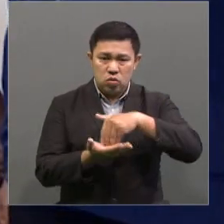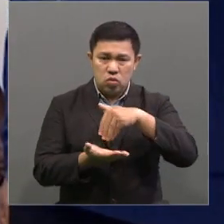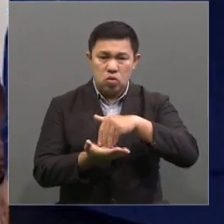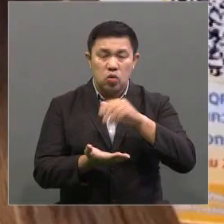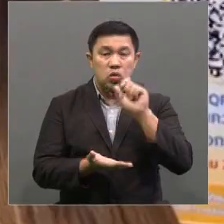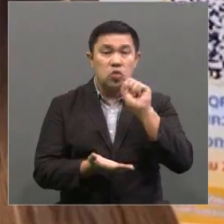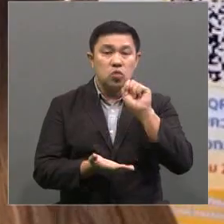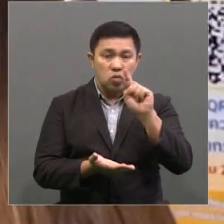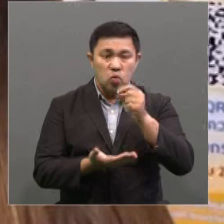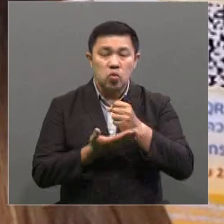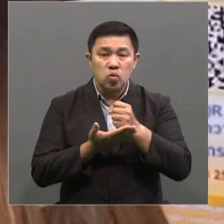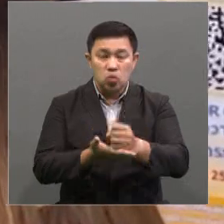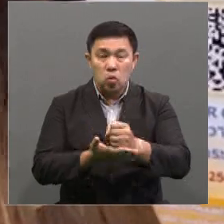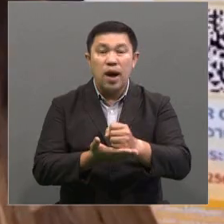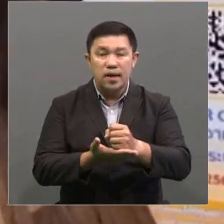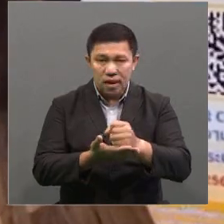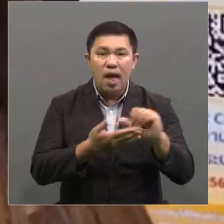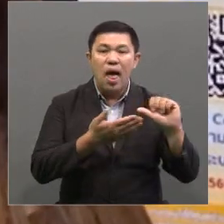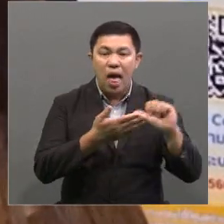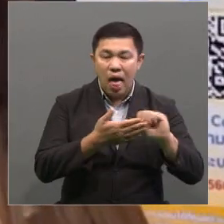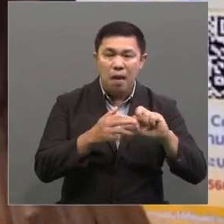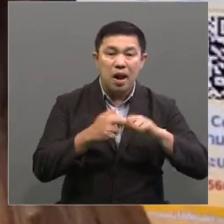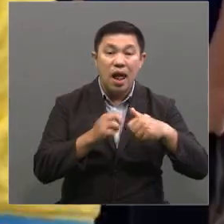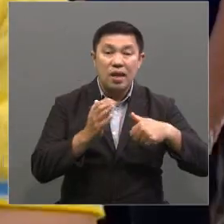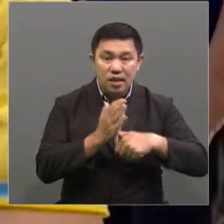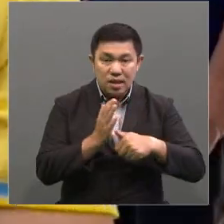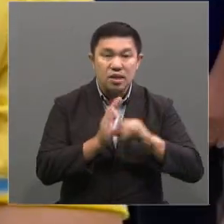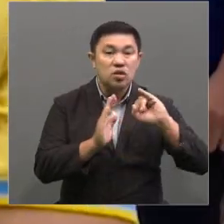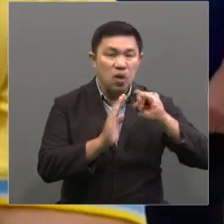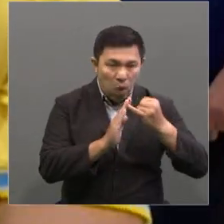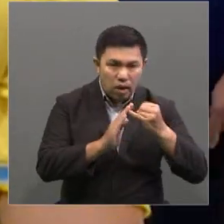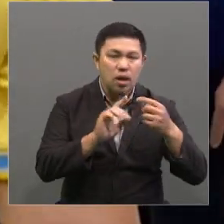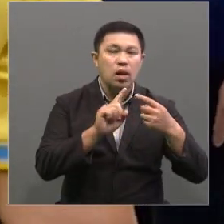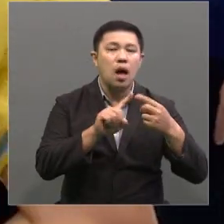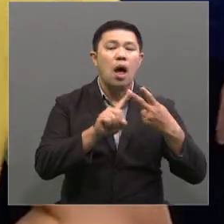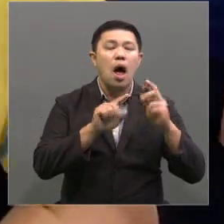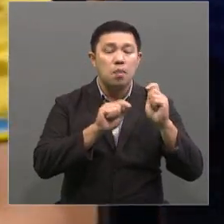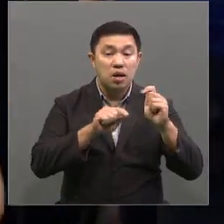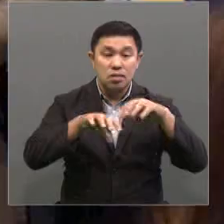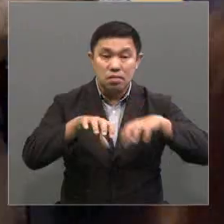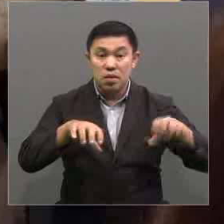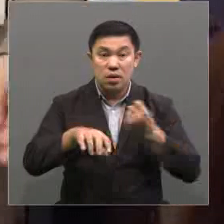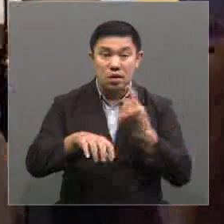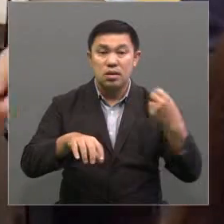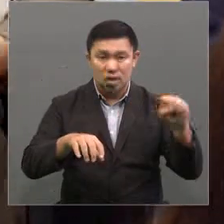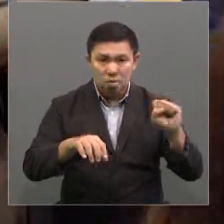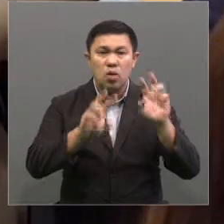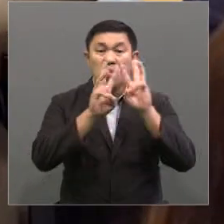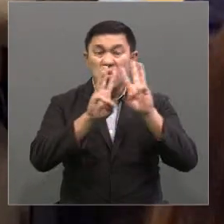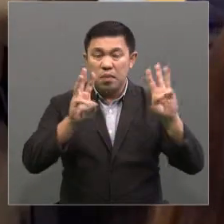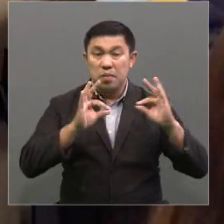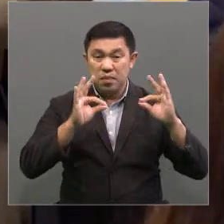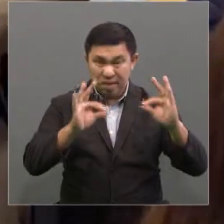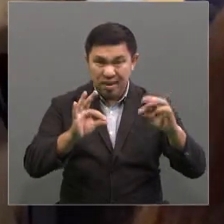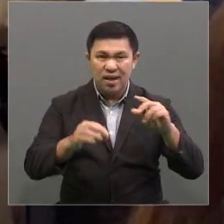ก้ไขหนี้นอกระบบระดับจังหวัดแล้วก็อำเภอทั้ง10แห่งก็เดินทางไปได้แล้วก็ที่เว็บไซต์ที่เราไล่เรียงไปนะคะ